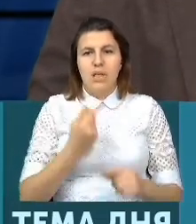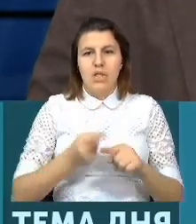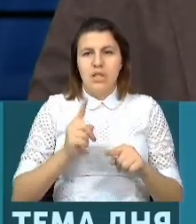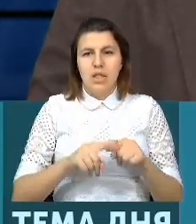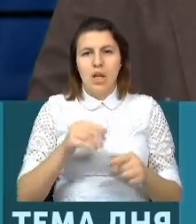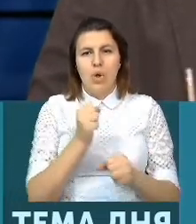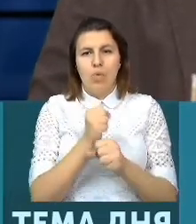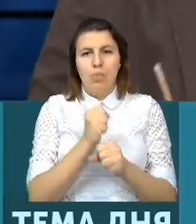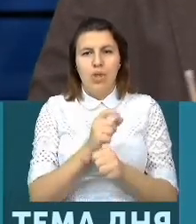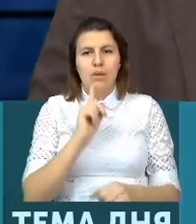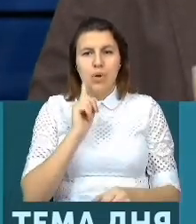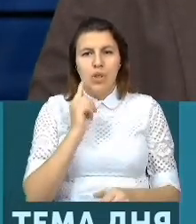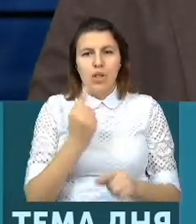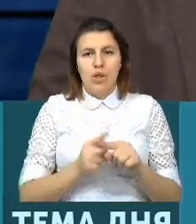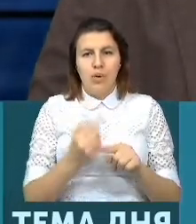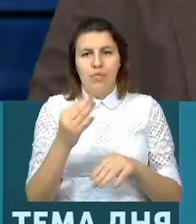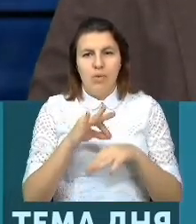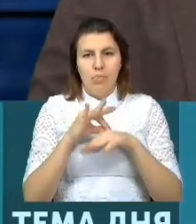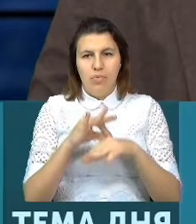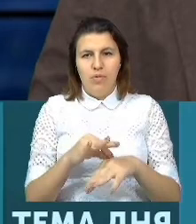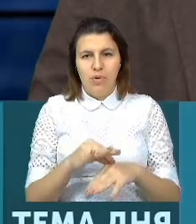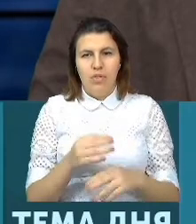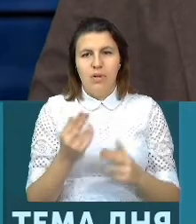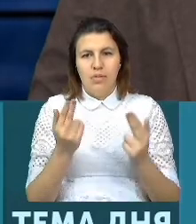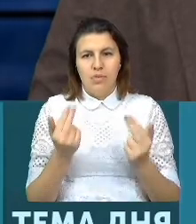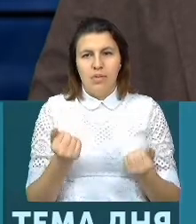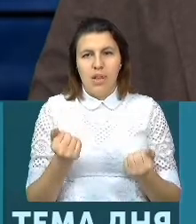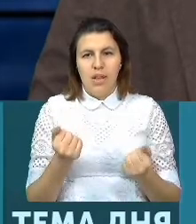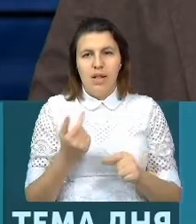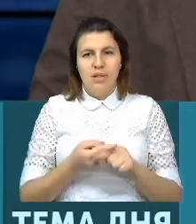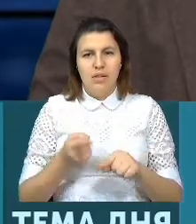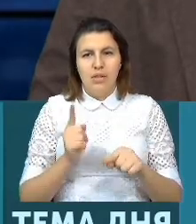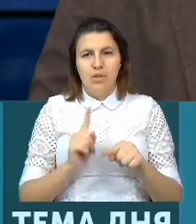ви проводите? Звичайно, це дуже великий соціальний